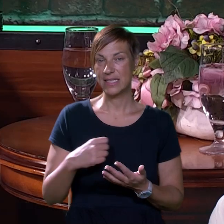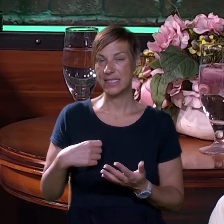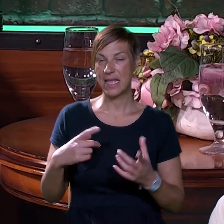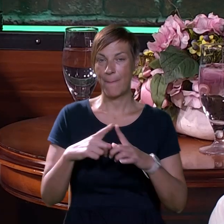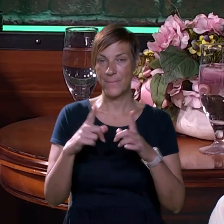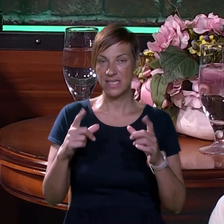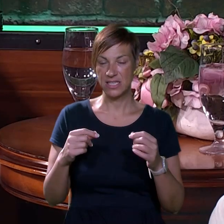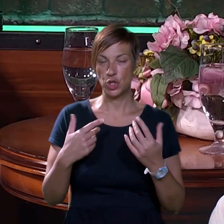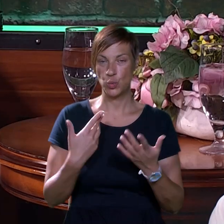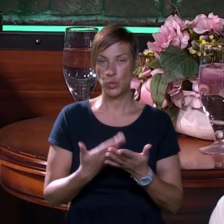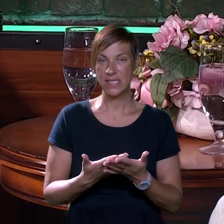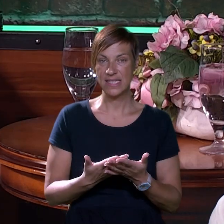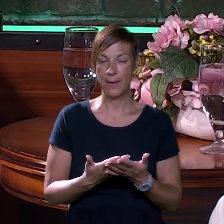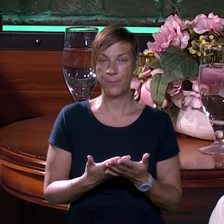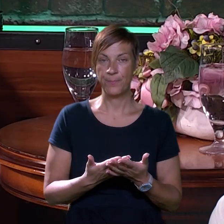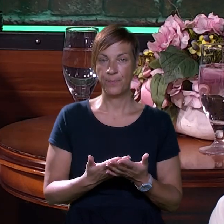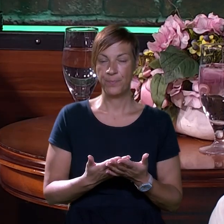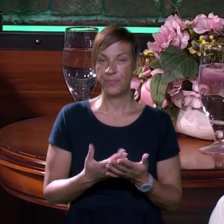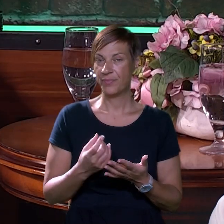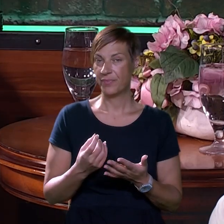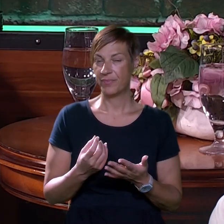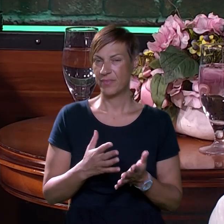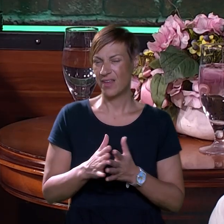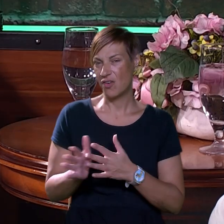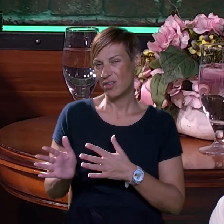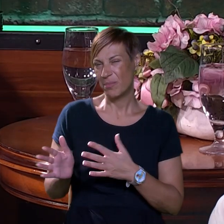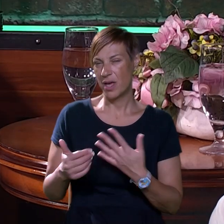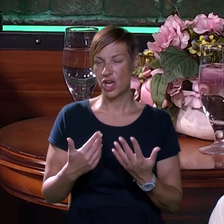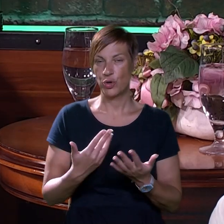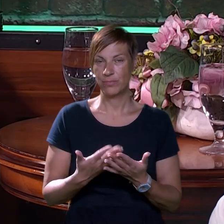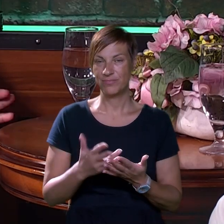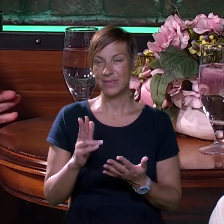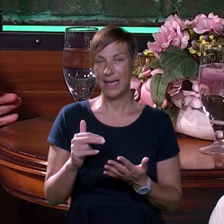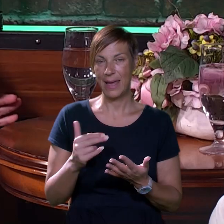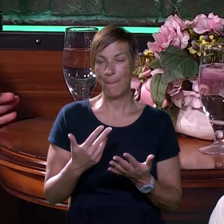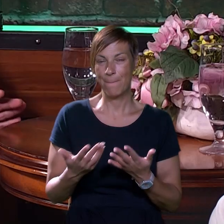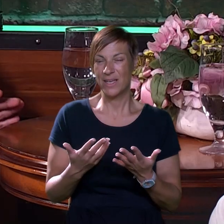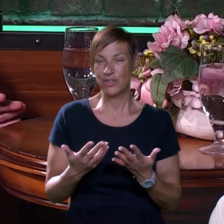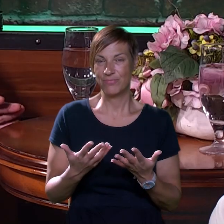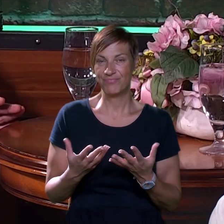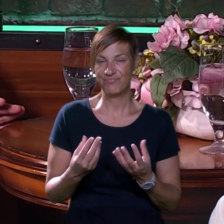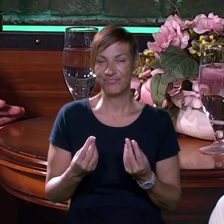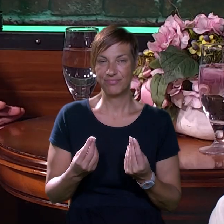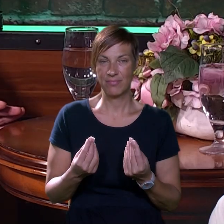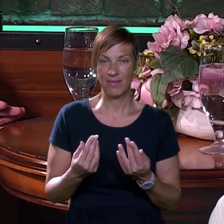ta institucija u odmaku, ono, imaju